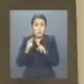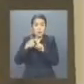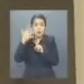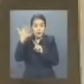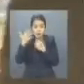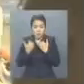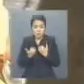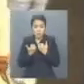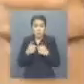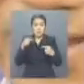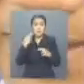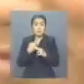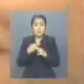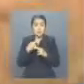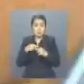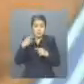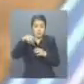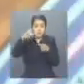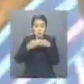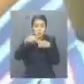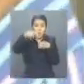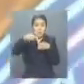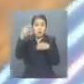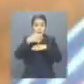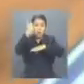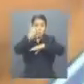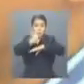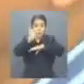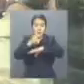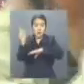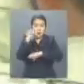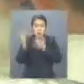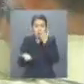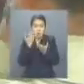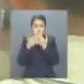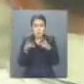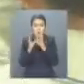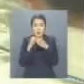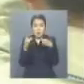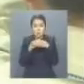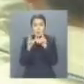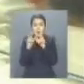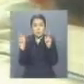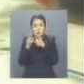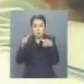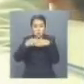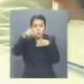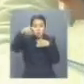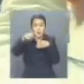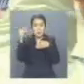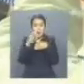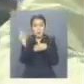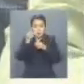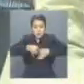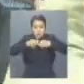ทธพิชัยดิษฐ์หัวหน้าพรรคเพื่อไทยค่ะที่ระบุว่าจะขึ้นอยู่กับการพิจารณาของกรรมการบริหารพรรคเพื่อไทยและการตัดสินใจของนายกรัฐ